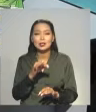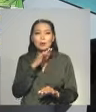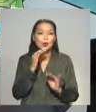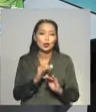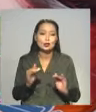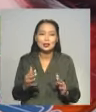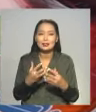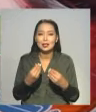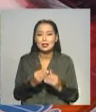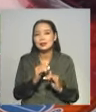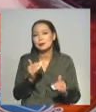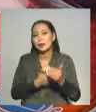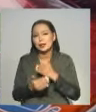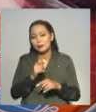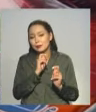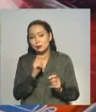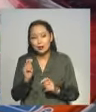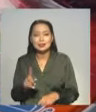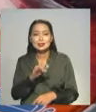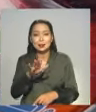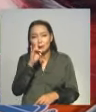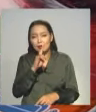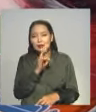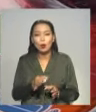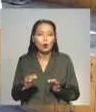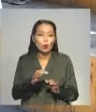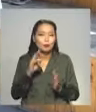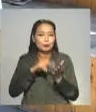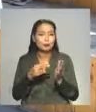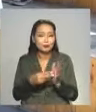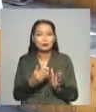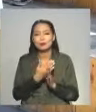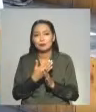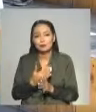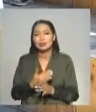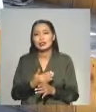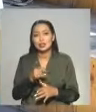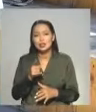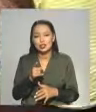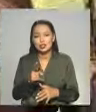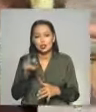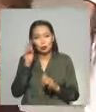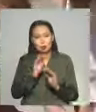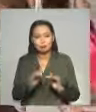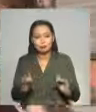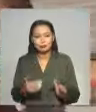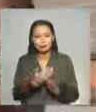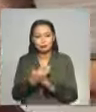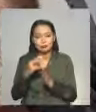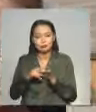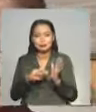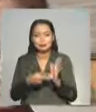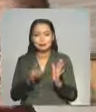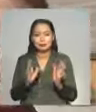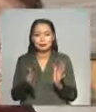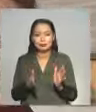семьям и детям-инвалидам. Всего в Западно-Казахстанской области планируется оказать помощь тысячам учащихся. У меня четверо детей, на них